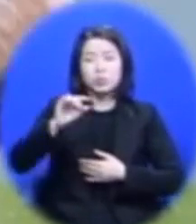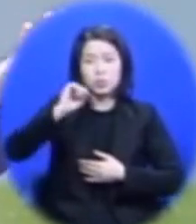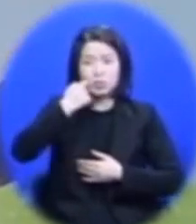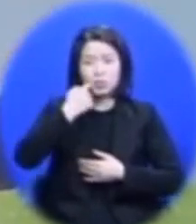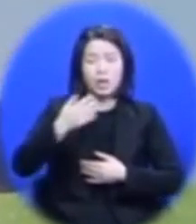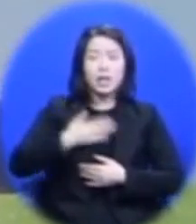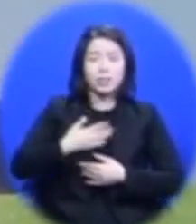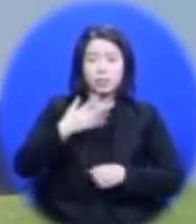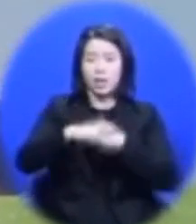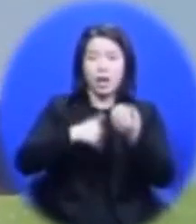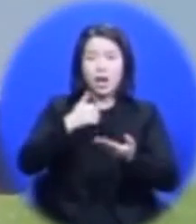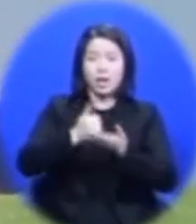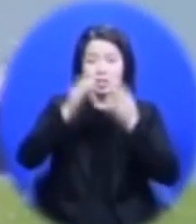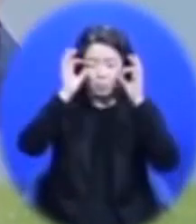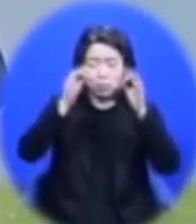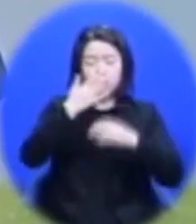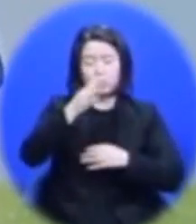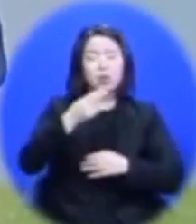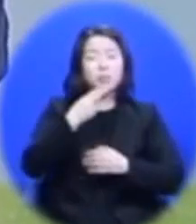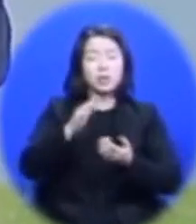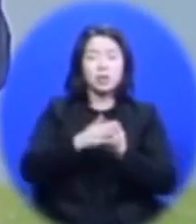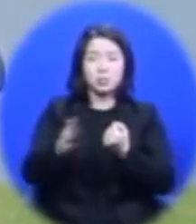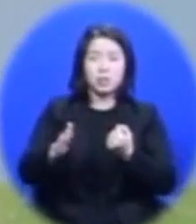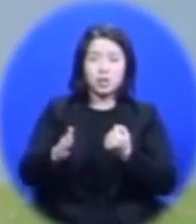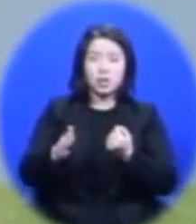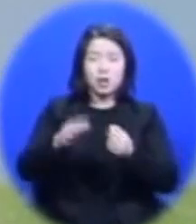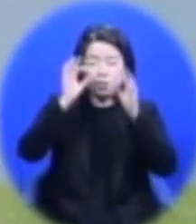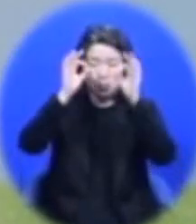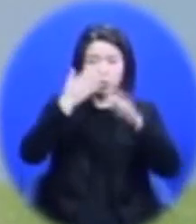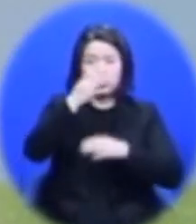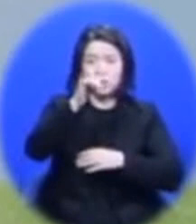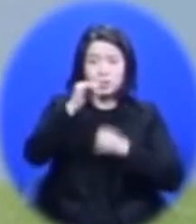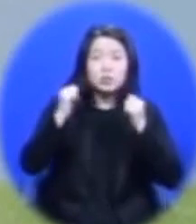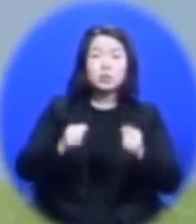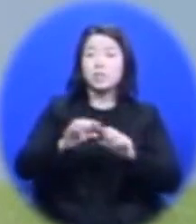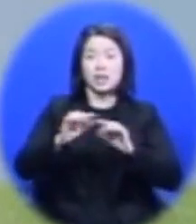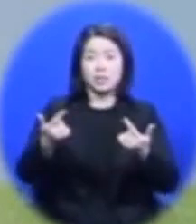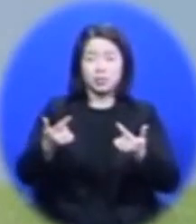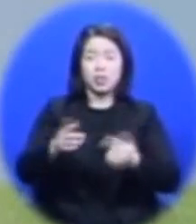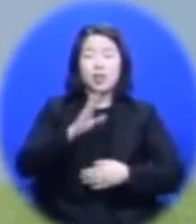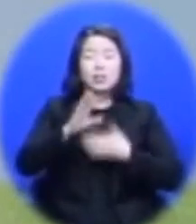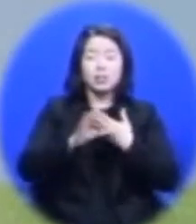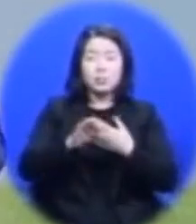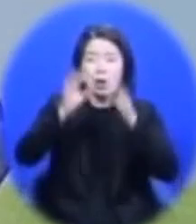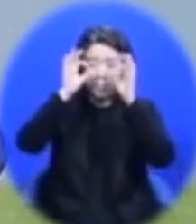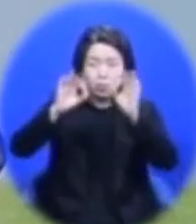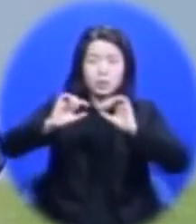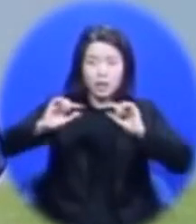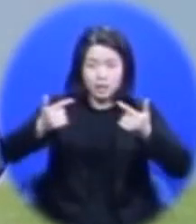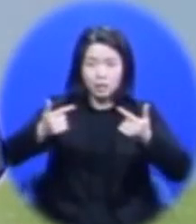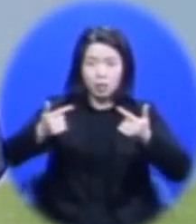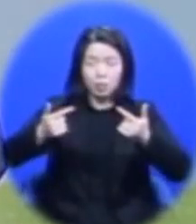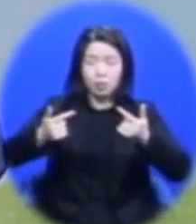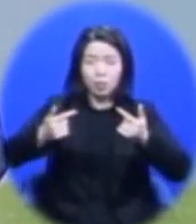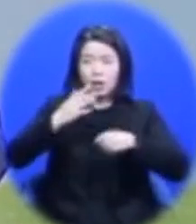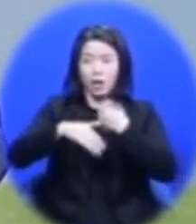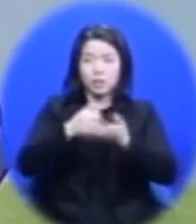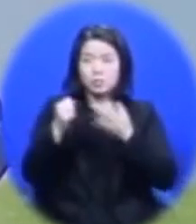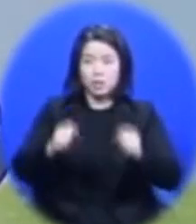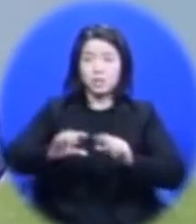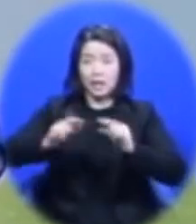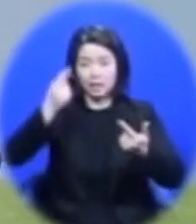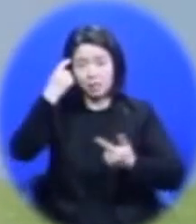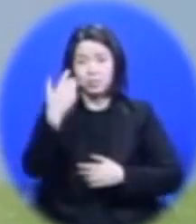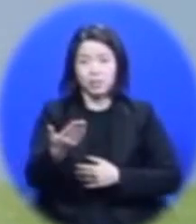하나님을 볼 수가 없으니까. 하나님은 우리가 볼 수 있는 존재가 아닙니다. 그럼 하나님이 안 보인다고 하나님은 안 계신 건가?